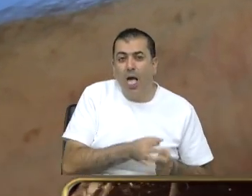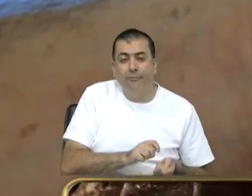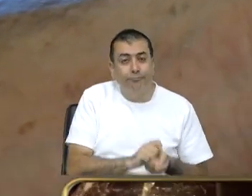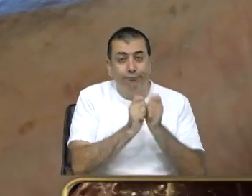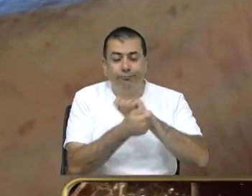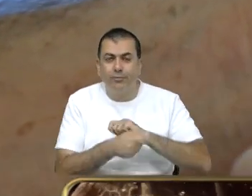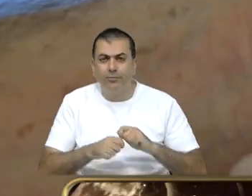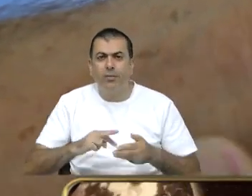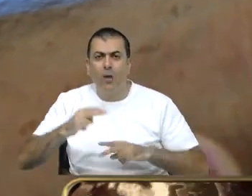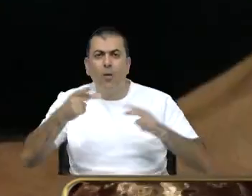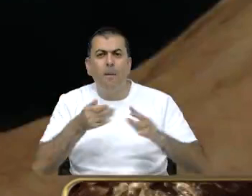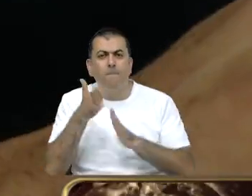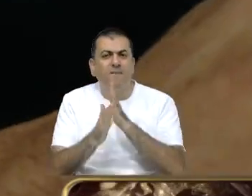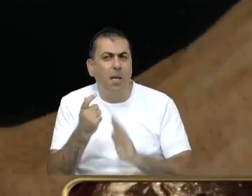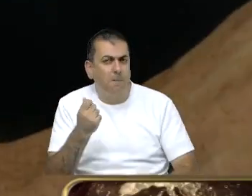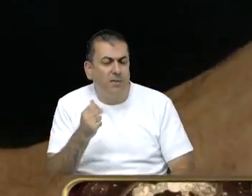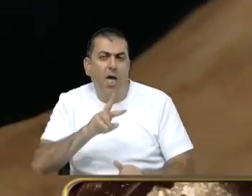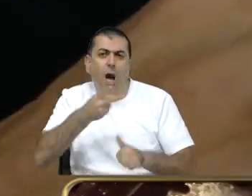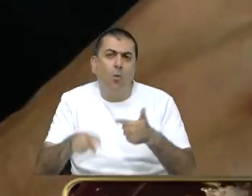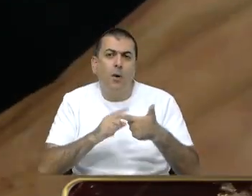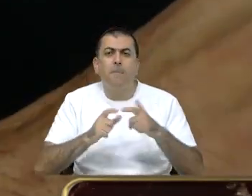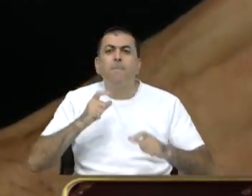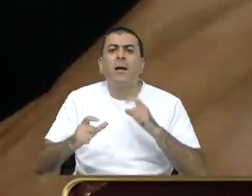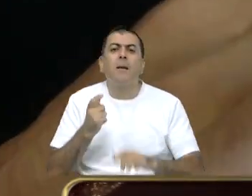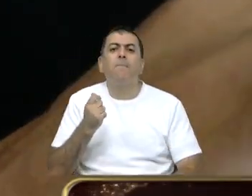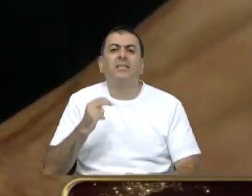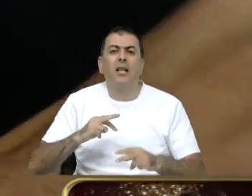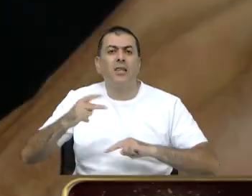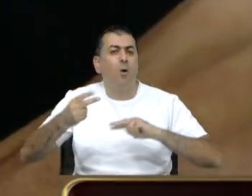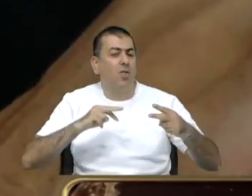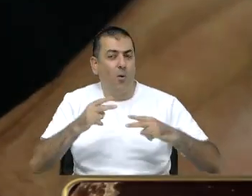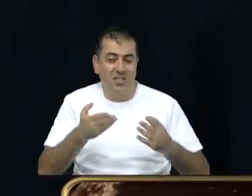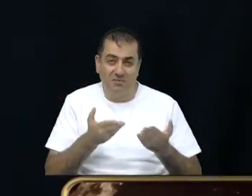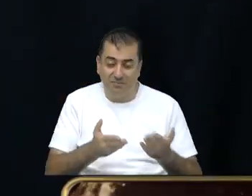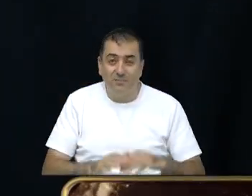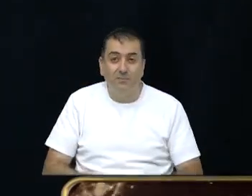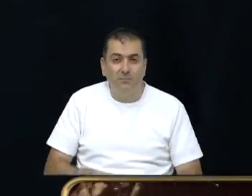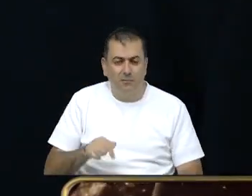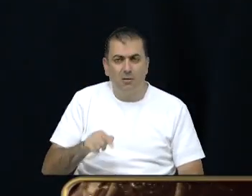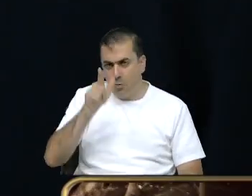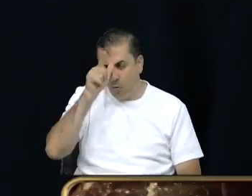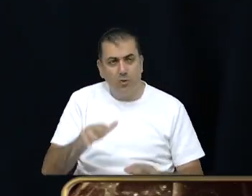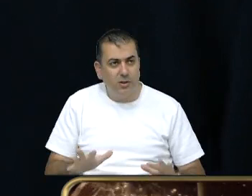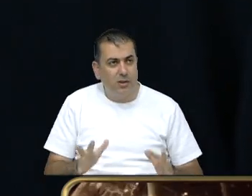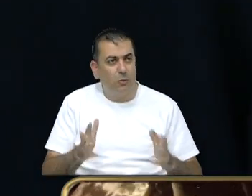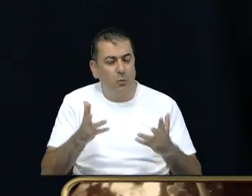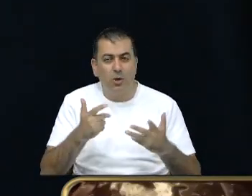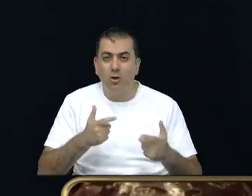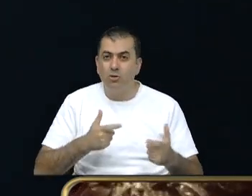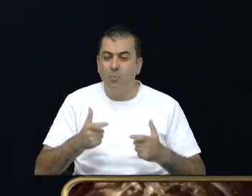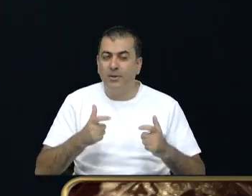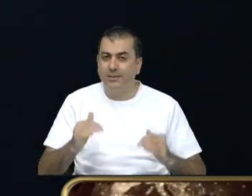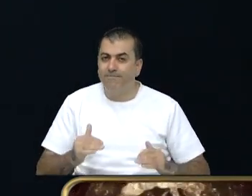من خلال المحافظ الالكترونيه او من خلال الحسابات البنكيه الامر الذي يؤكد تطور استخدام انظمه